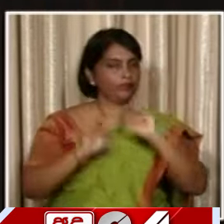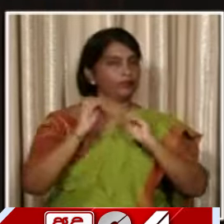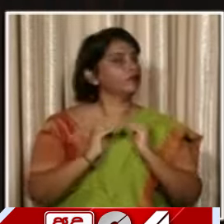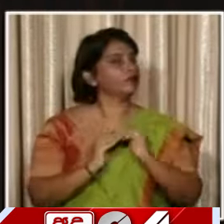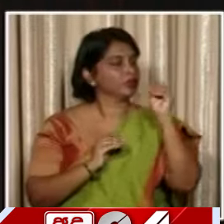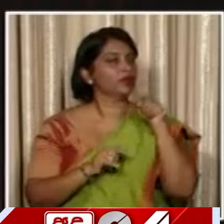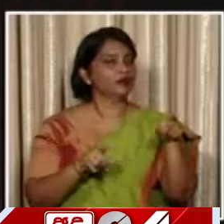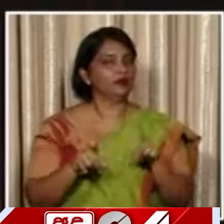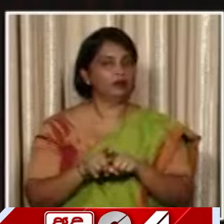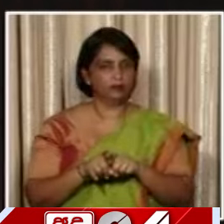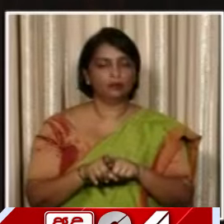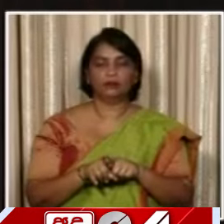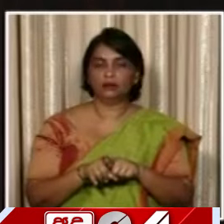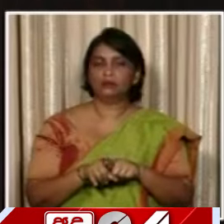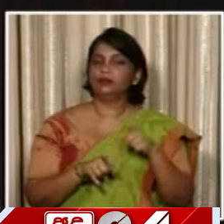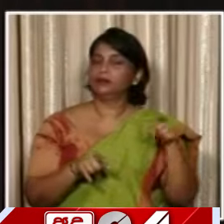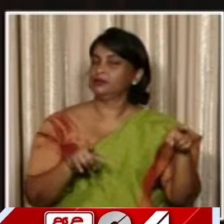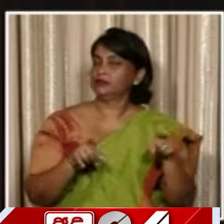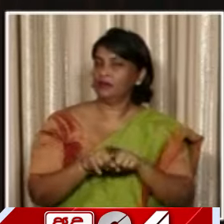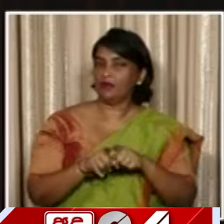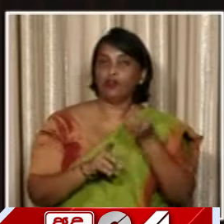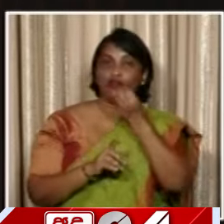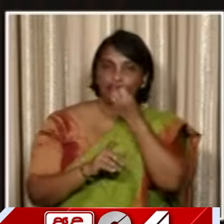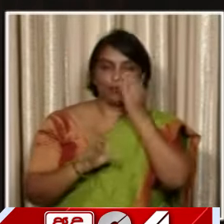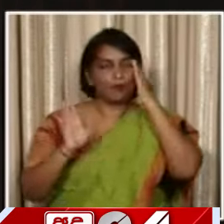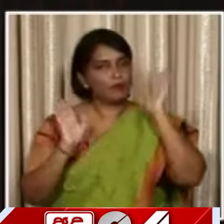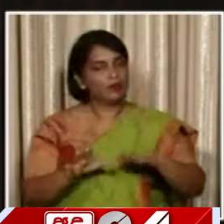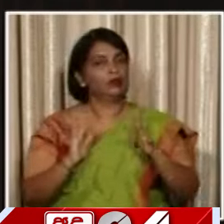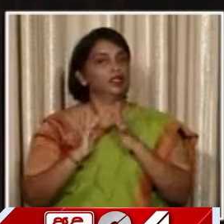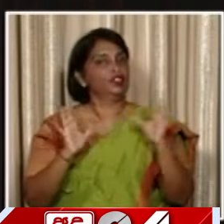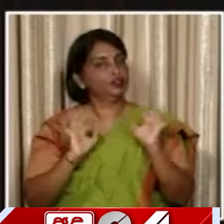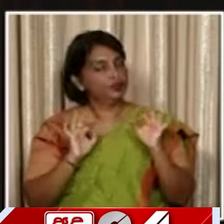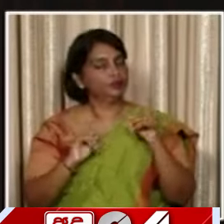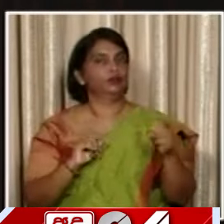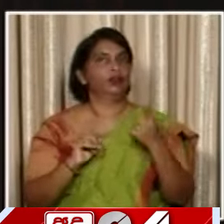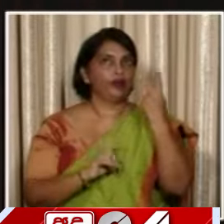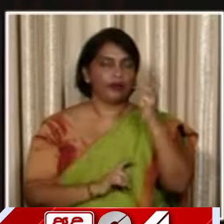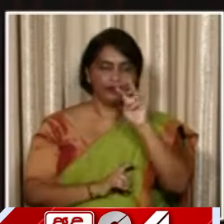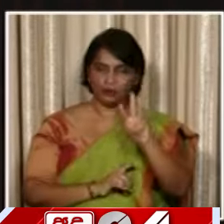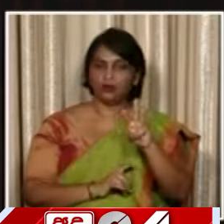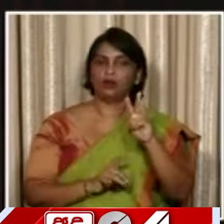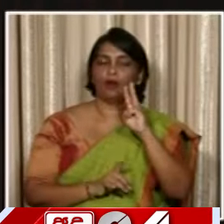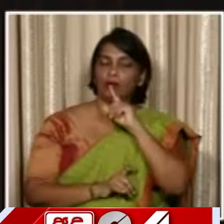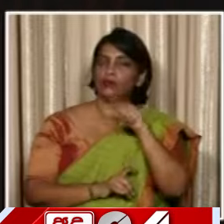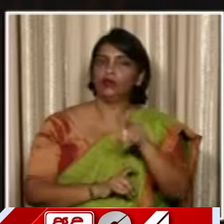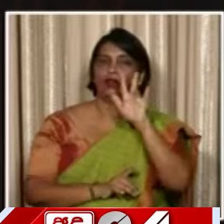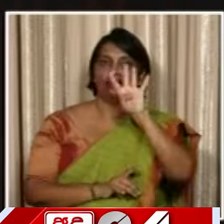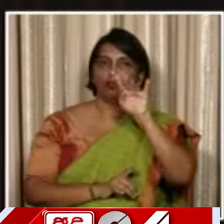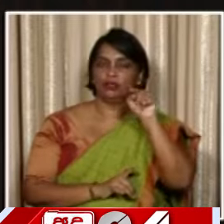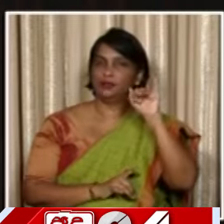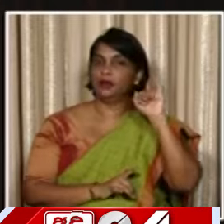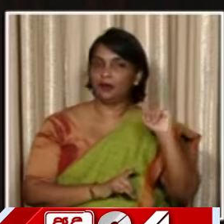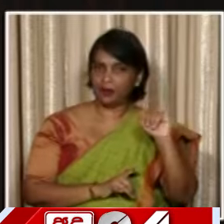වුණා. ඒවගේම නවාතන් සැපයි. ඒවගේම ආහාරපාන රක්ෂණ සේවාවන් දෙදස් විසිතුනේදී සියයට හතරයි දසම